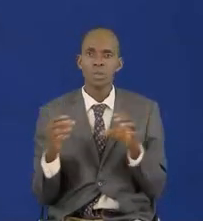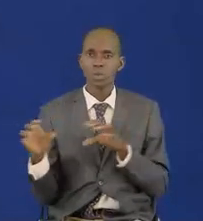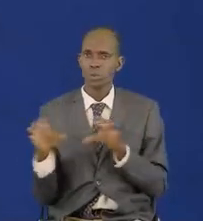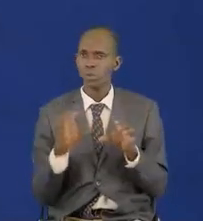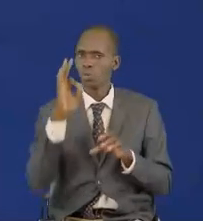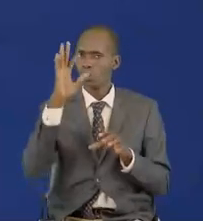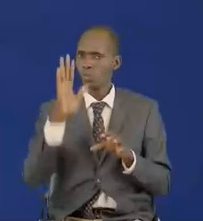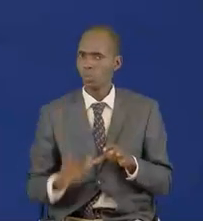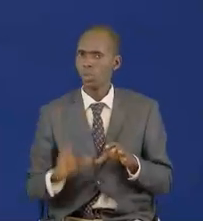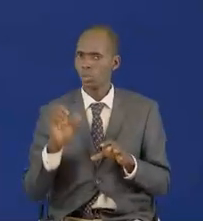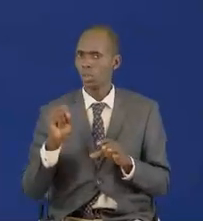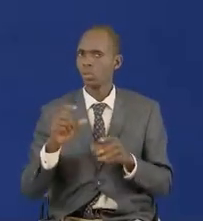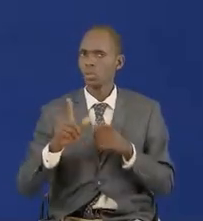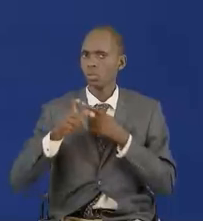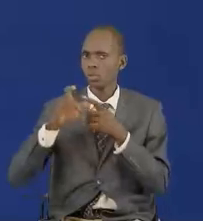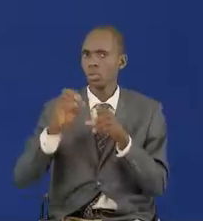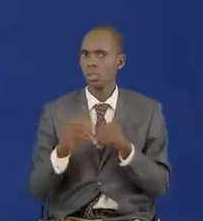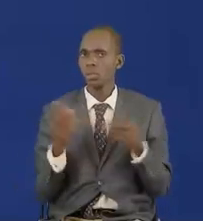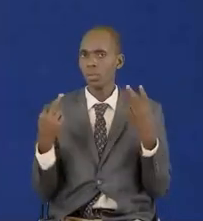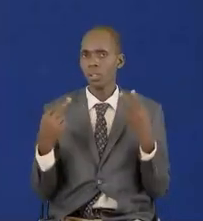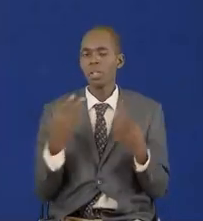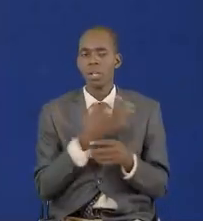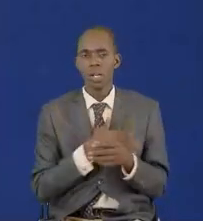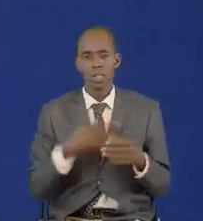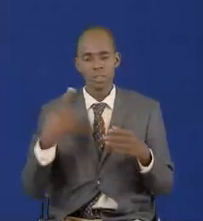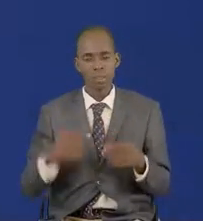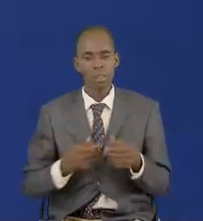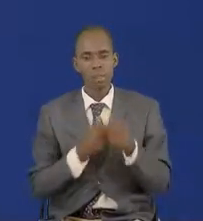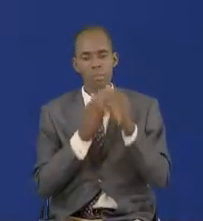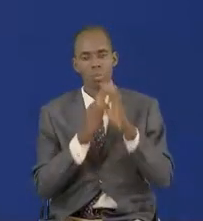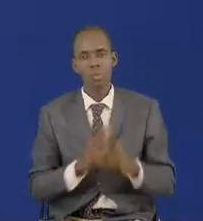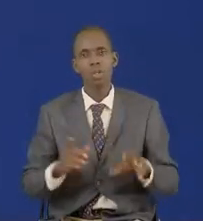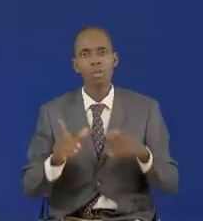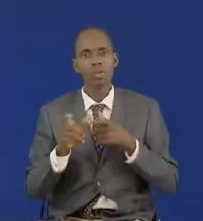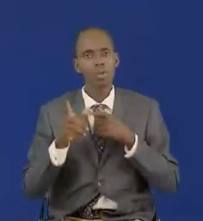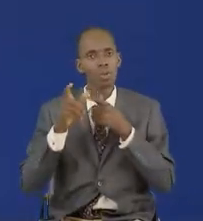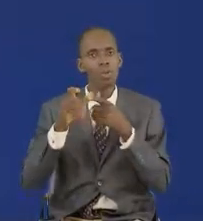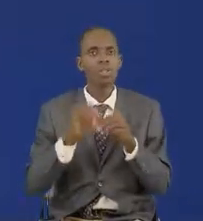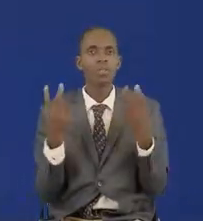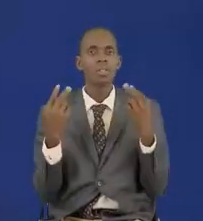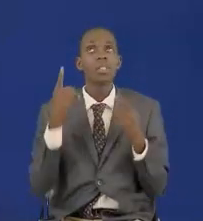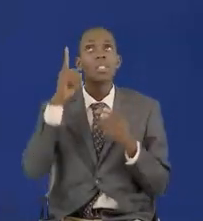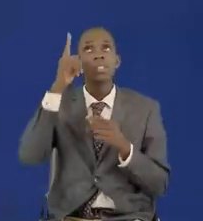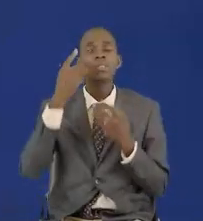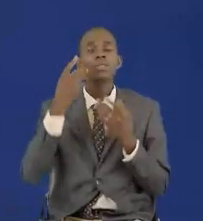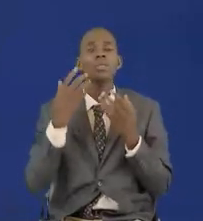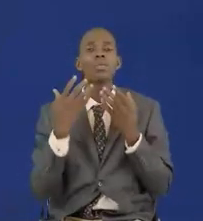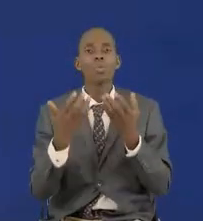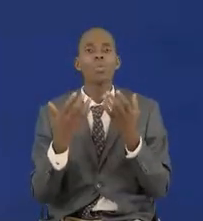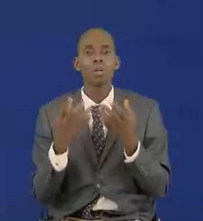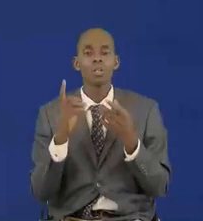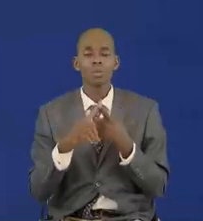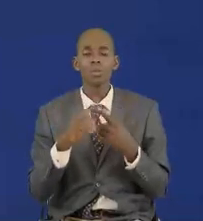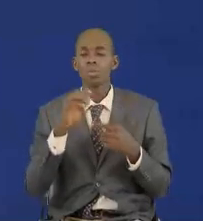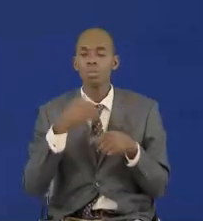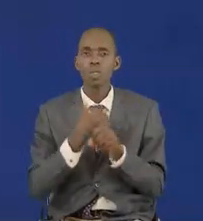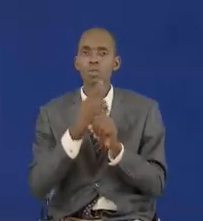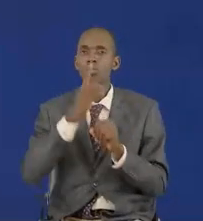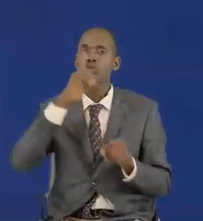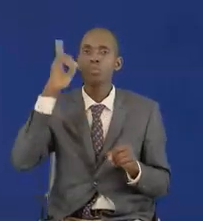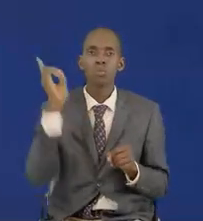tes prédateurs vont courir en vain et l'apôtre aurait couru en vain il voudrait